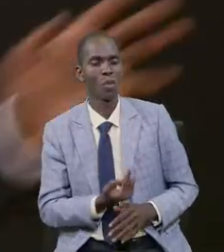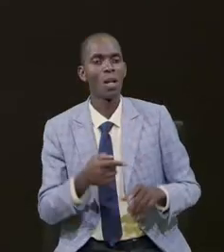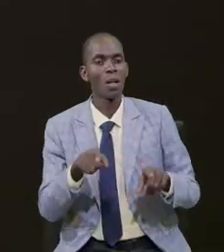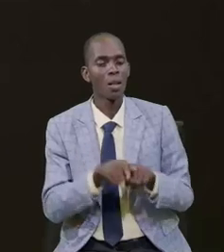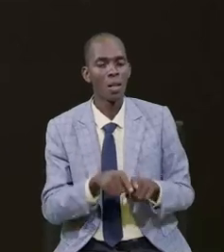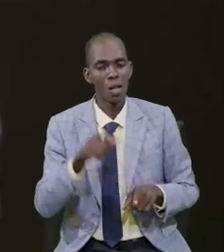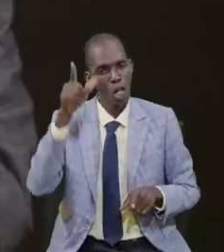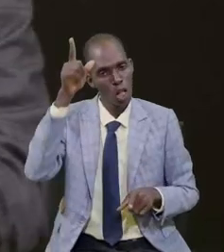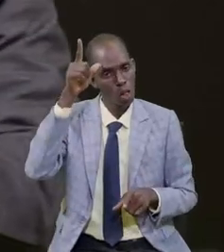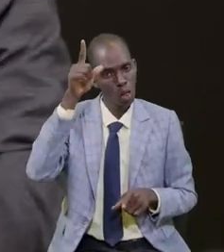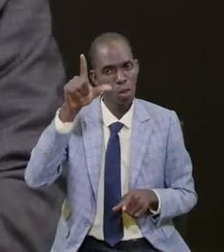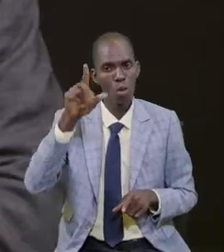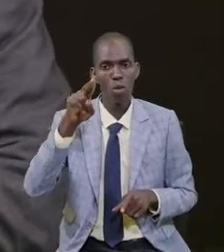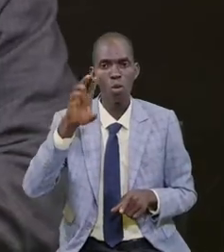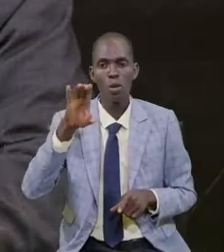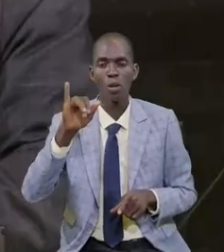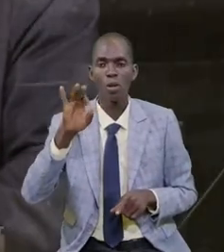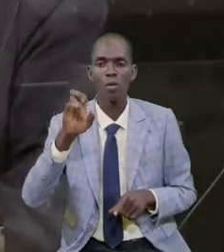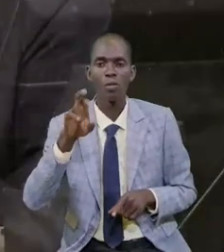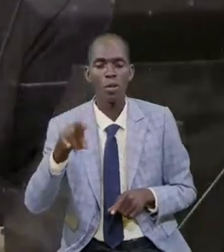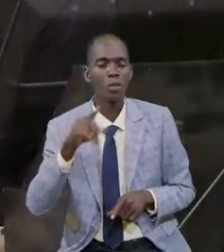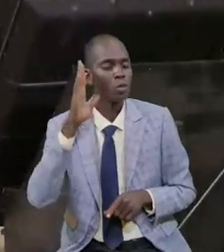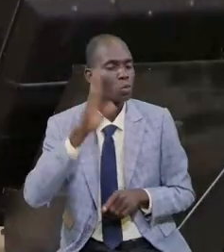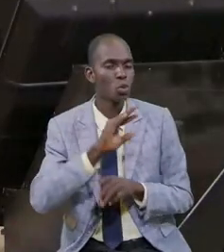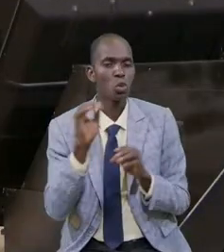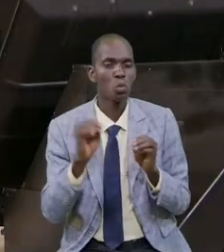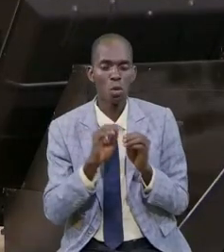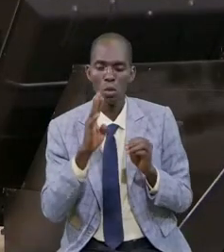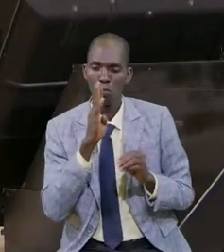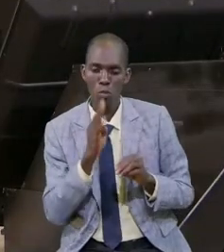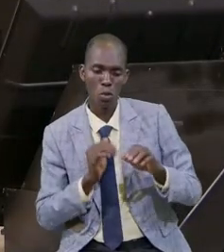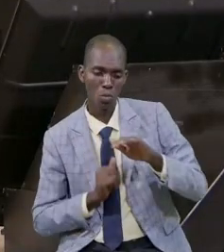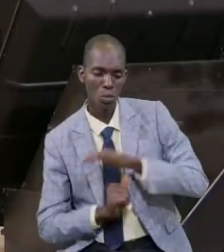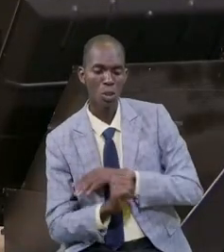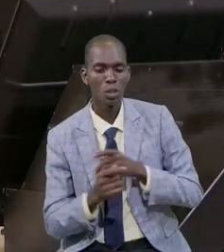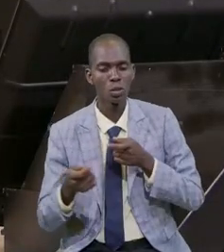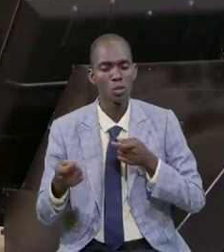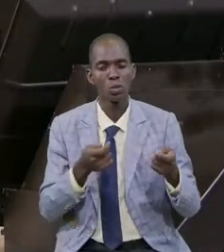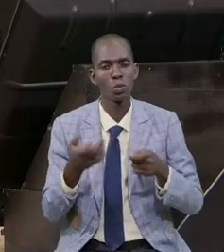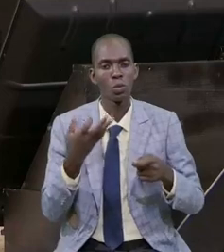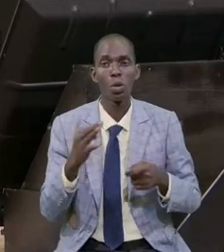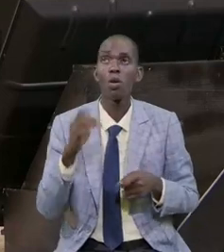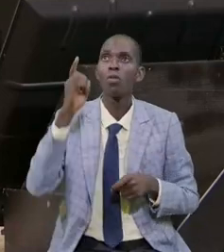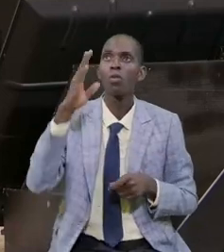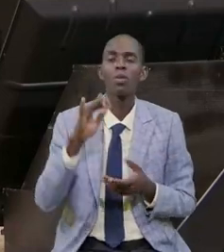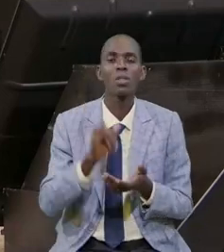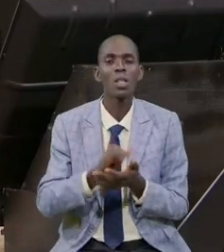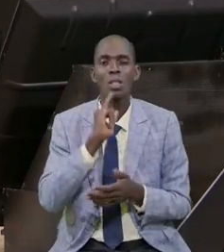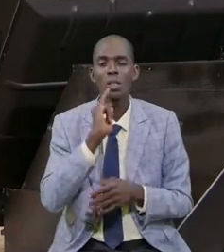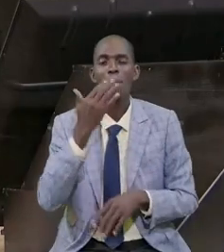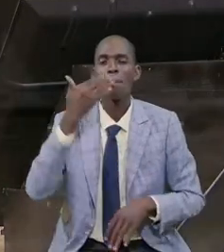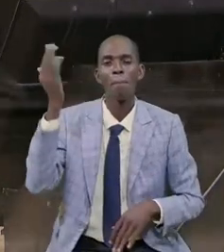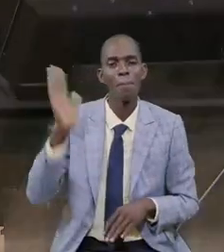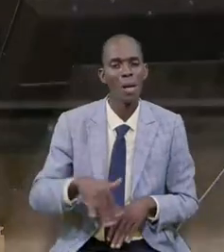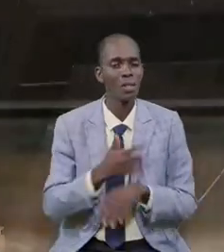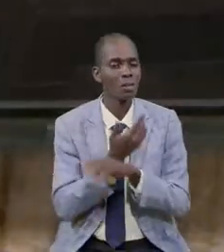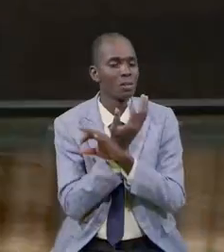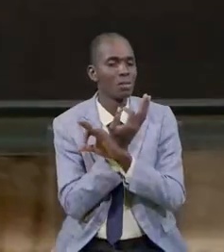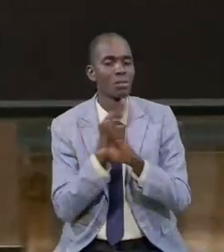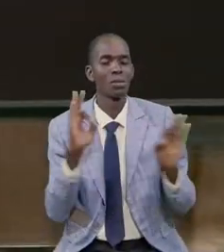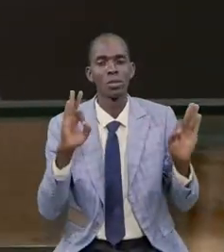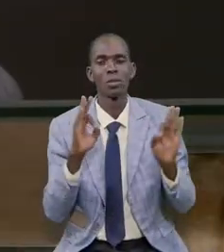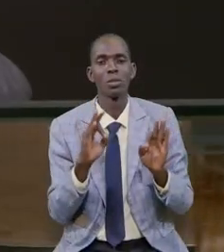Lucifer. Tu ne seras pas sous le contrôle de Dieu. C'est une mauvaise liberté. Mais quand tu es affranchi du